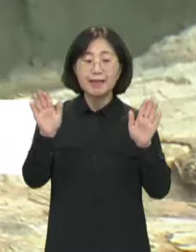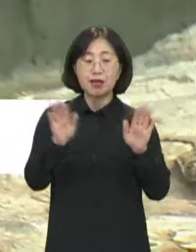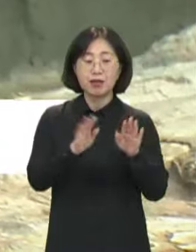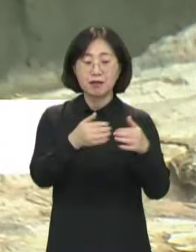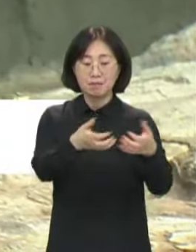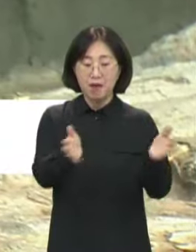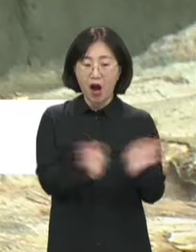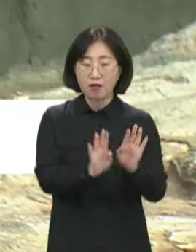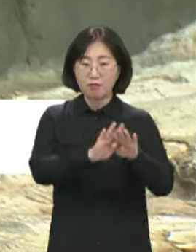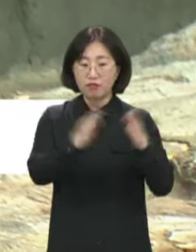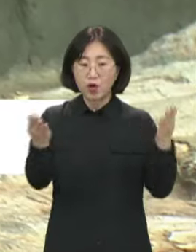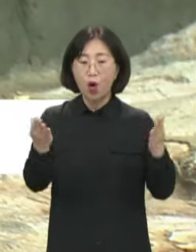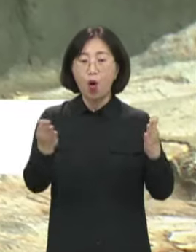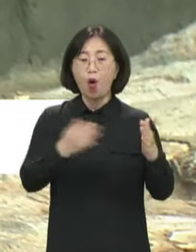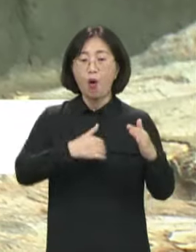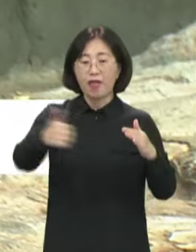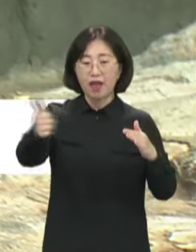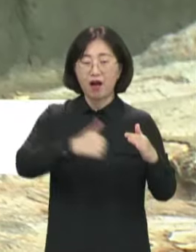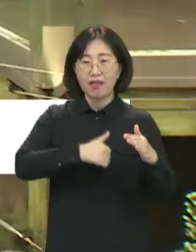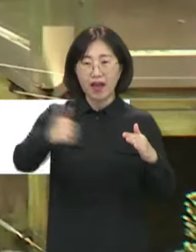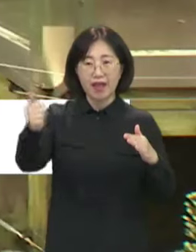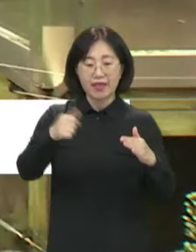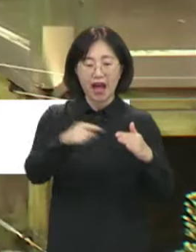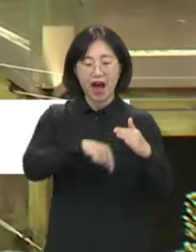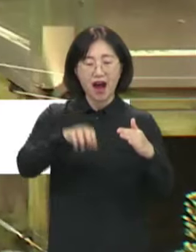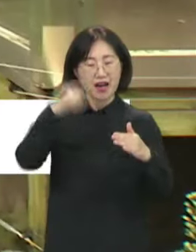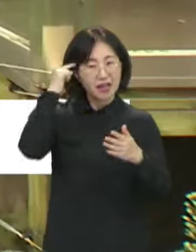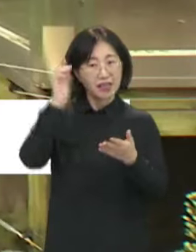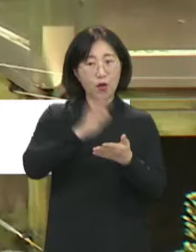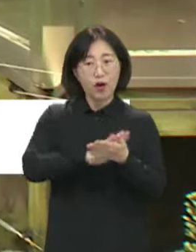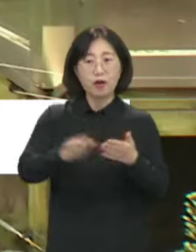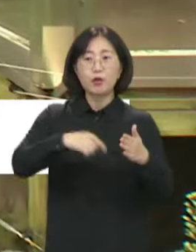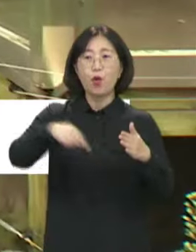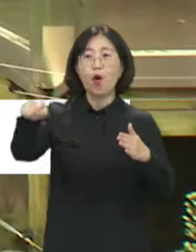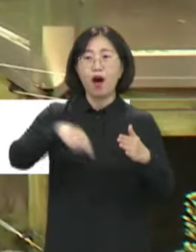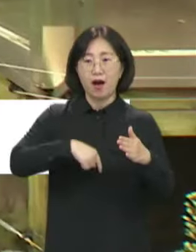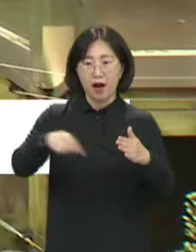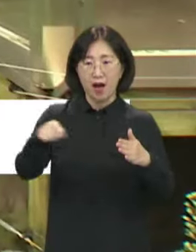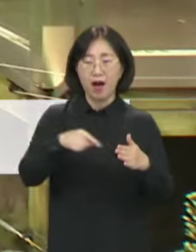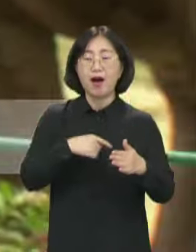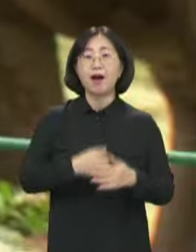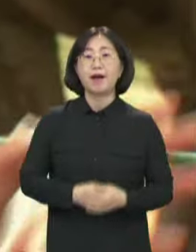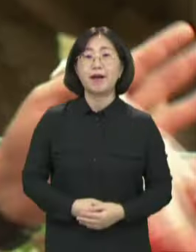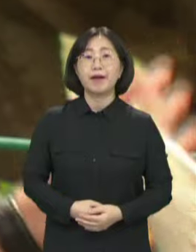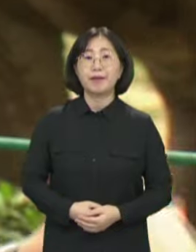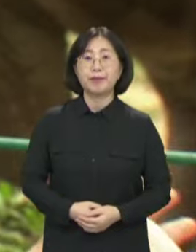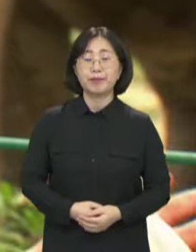열어 야외에 있는 동물들이 시원한 실내를 마음껏 오갈 수 있게 배려하고 있습니다.